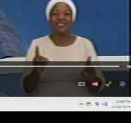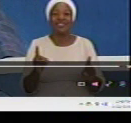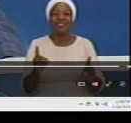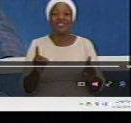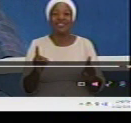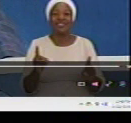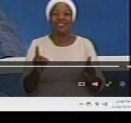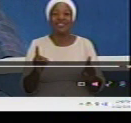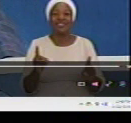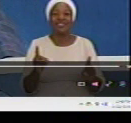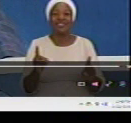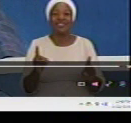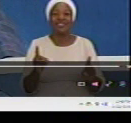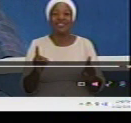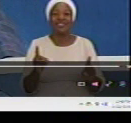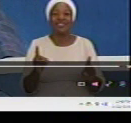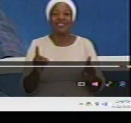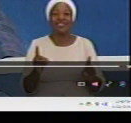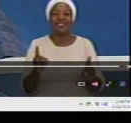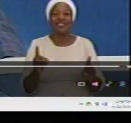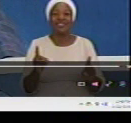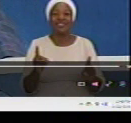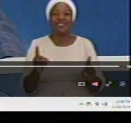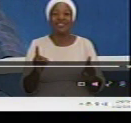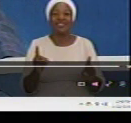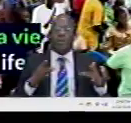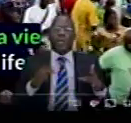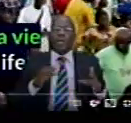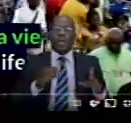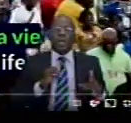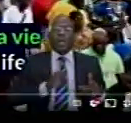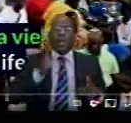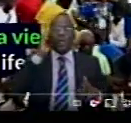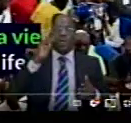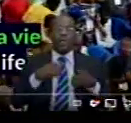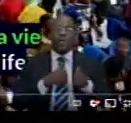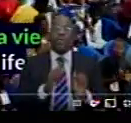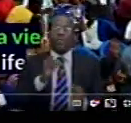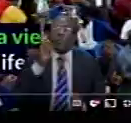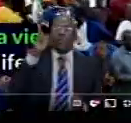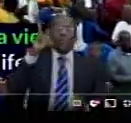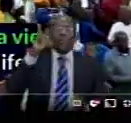jours de ma vie, je te poursuivrai.